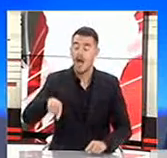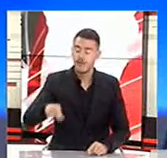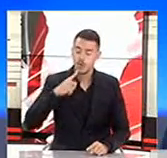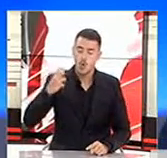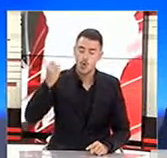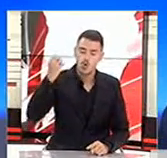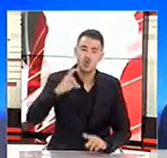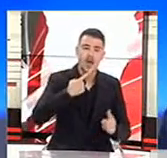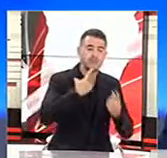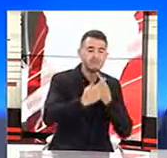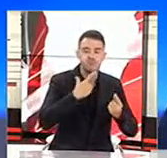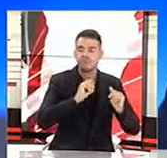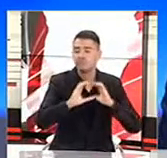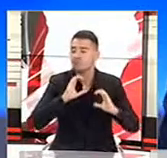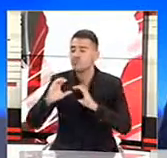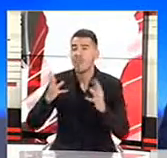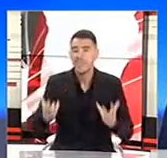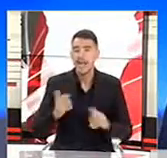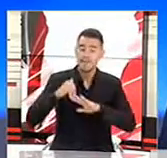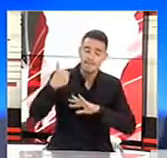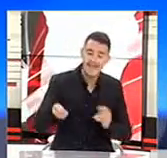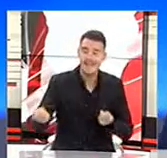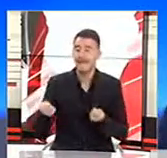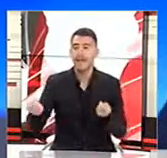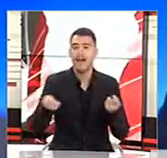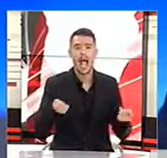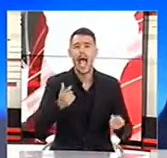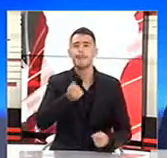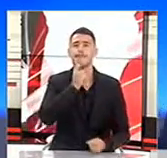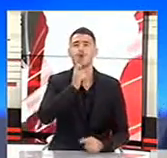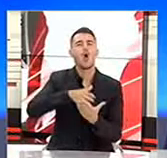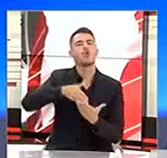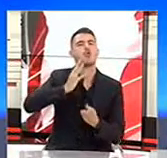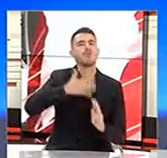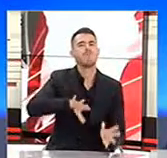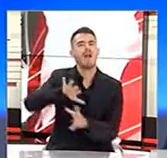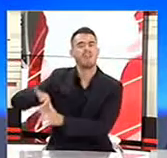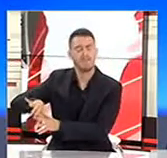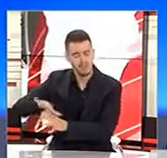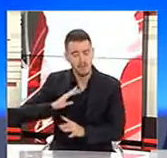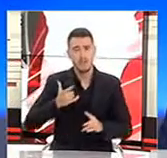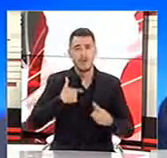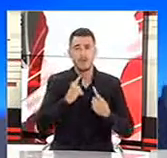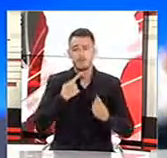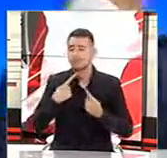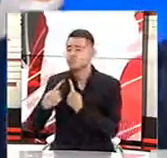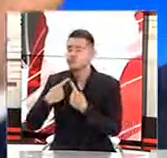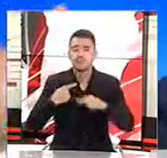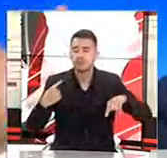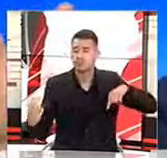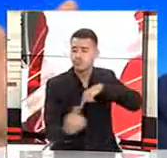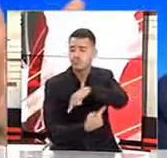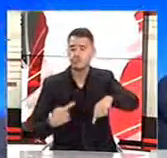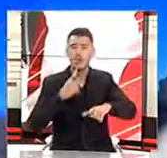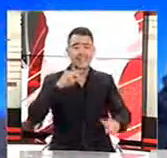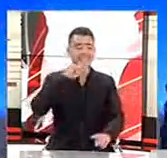διαμορφώνει πλειοψηφίες με βάση τις πολιτικές συγκλίσεις. Δεν πιστεύω λοιπόν ότι θα αλλάξει τίποτα ή θα άλλαζε τίποτα σε αυτό το συνολικότερο πλαίσιο